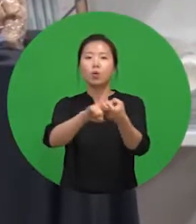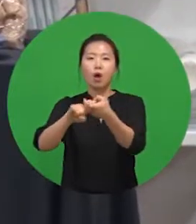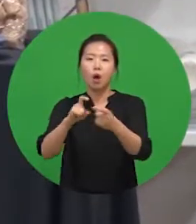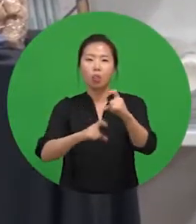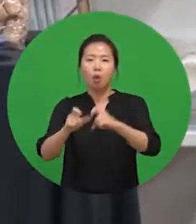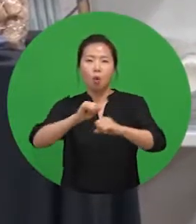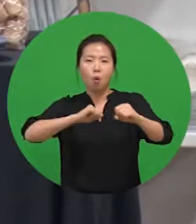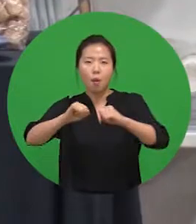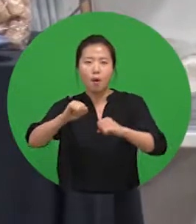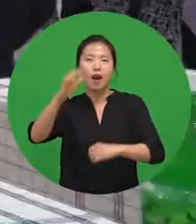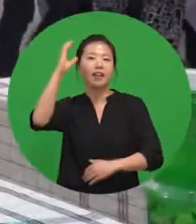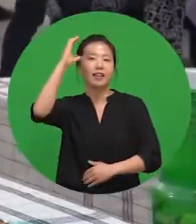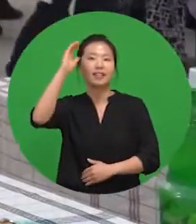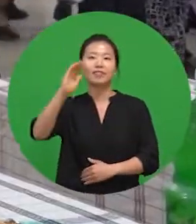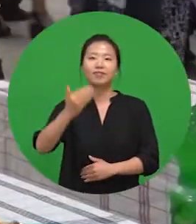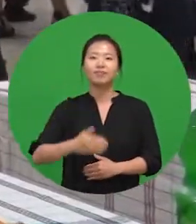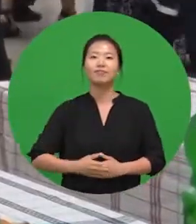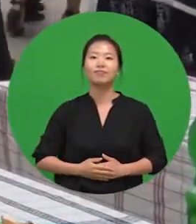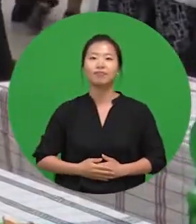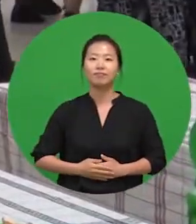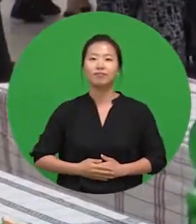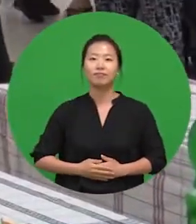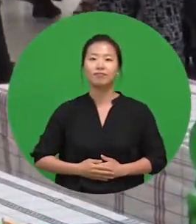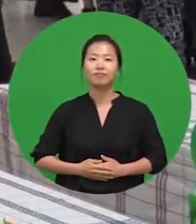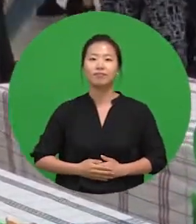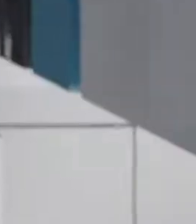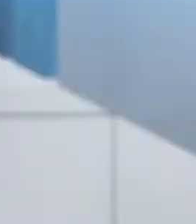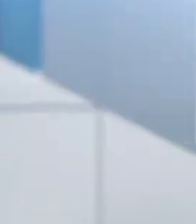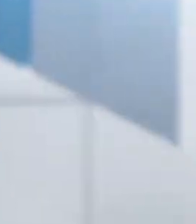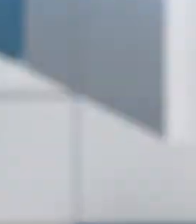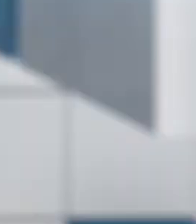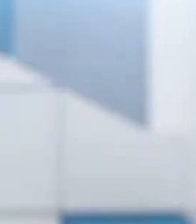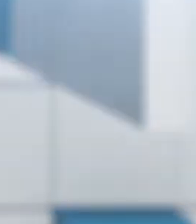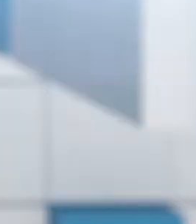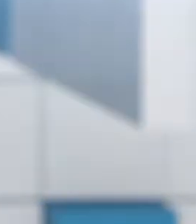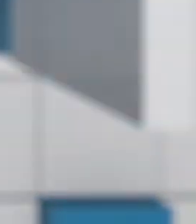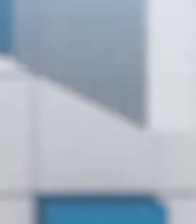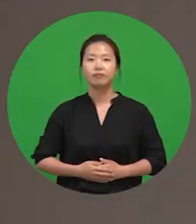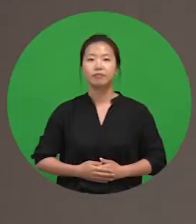공동체가 더욱 활성화될 수 있기를 기대합니다.